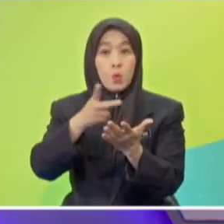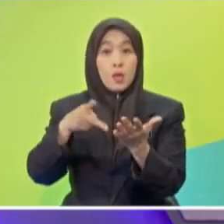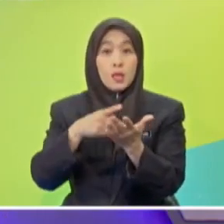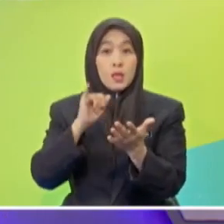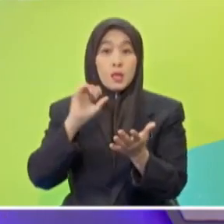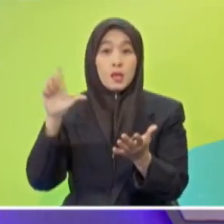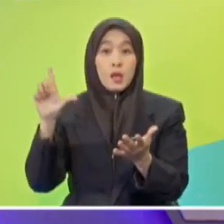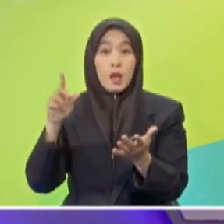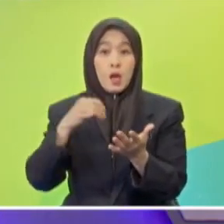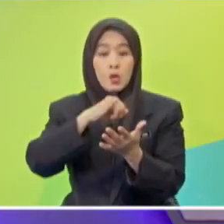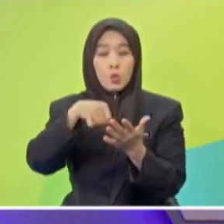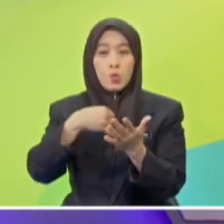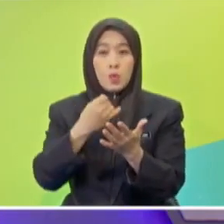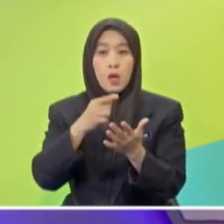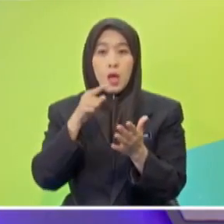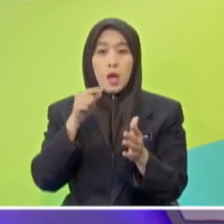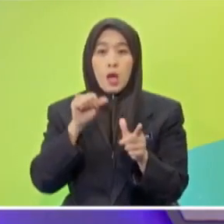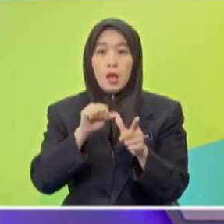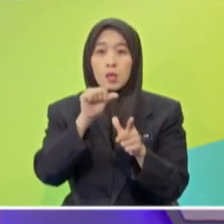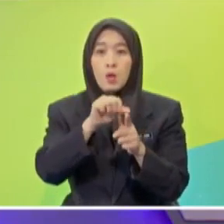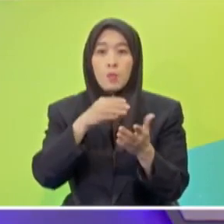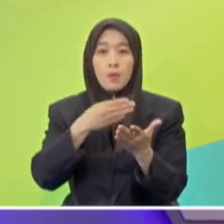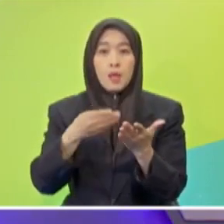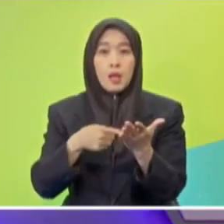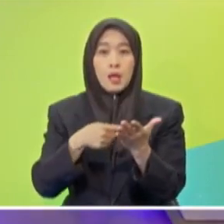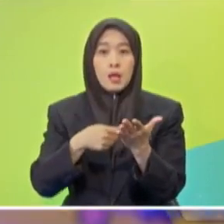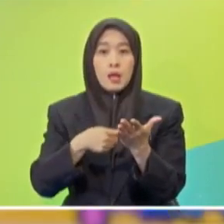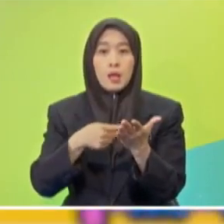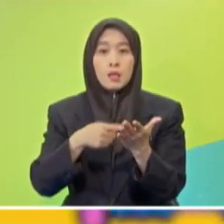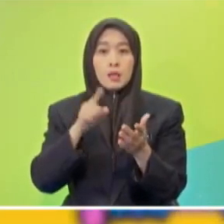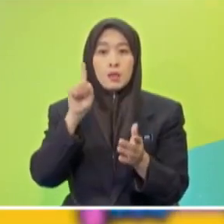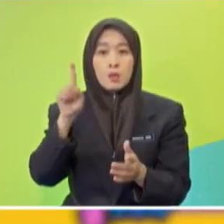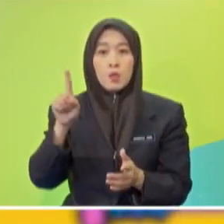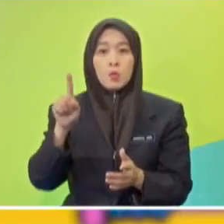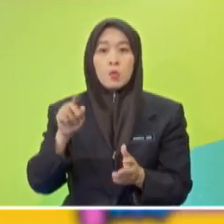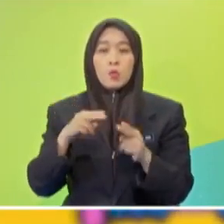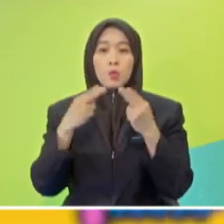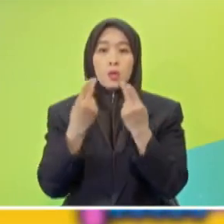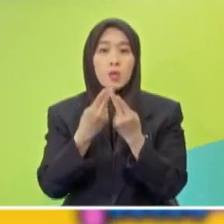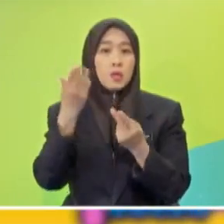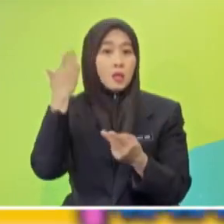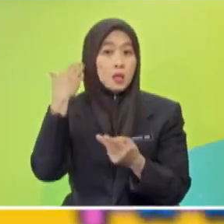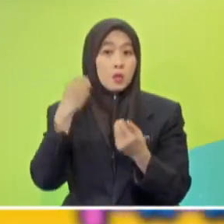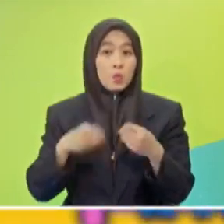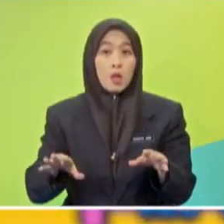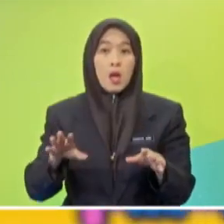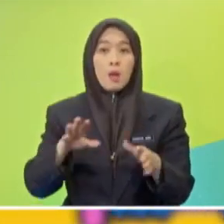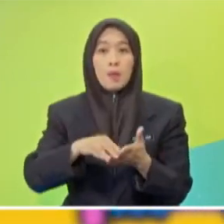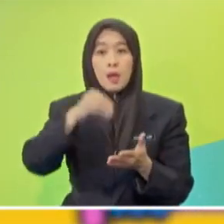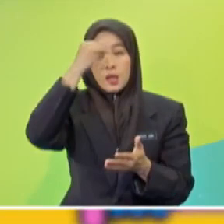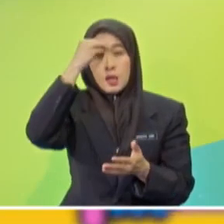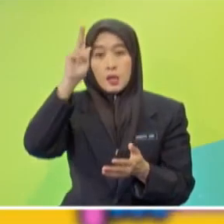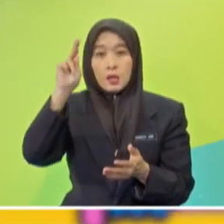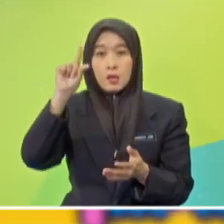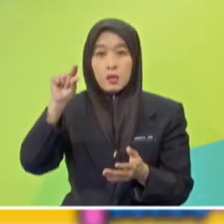atau bilangan sesuatu unik ya tadi kita belajar kilogram Kak Nah kita udah belajar isi padu yaitu Little dan juga